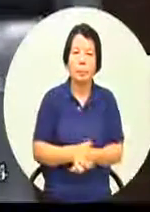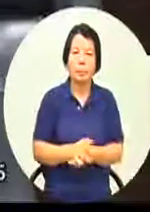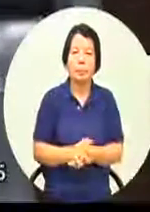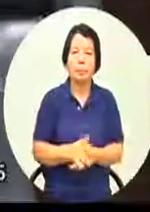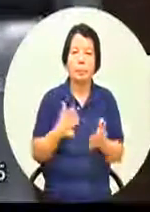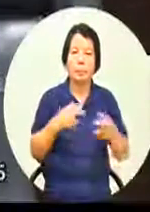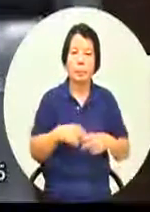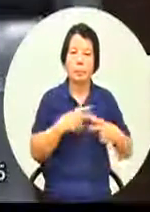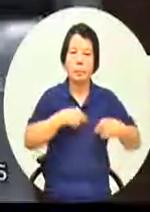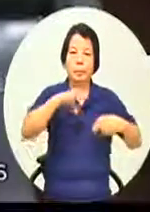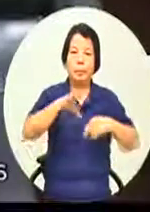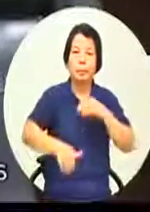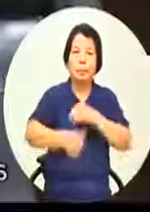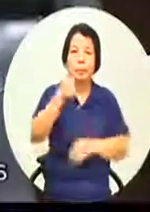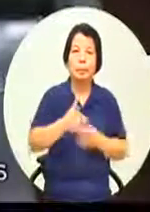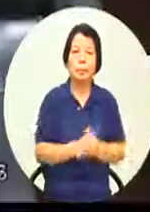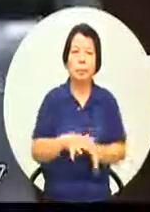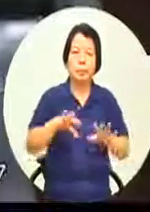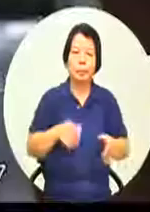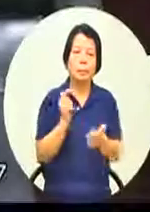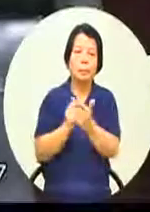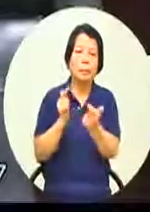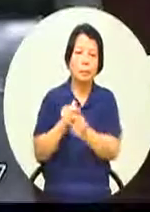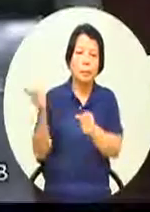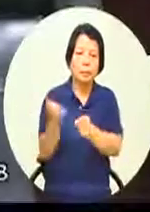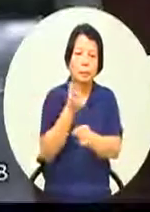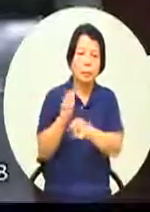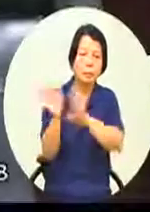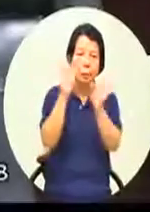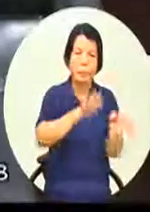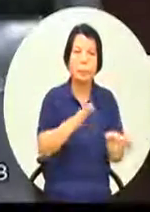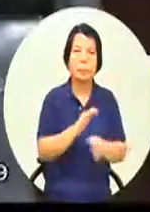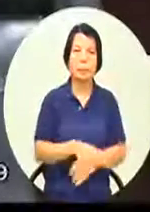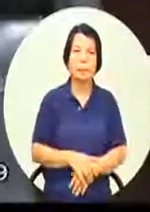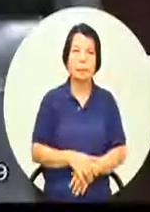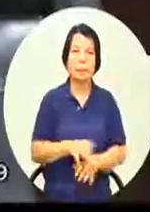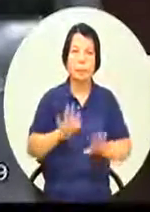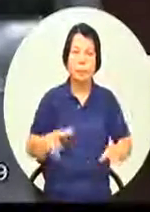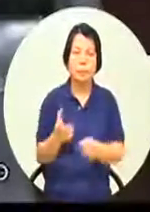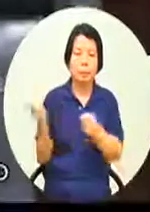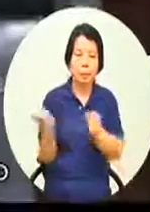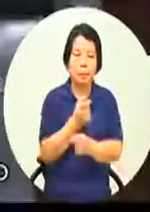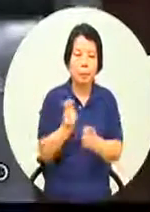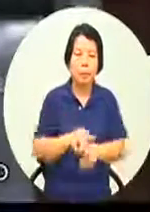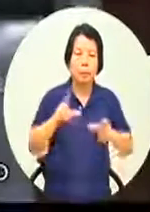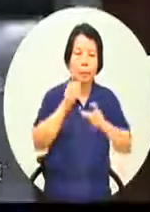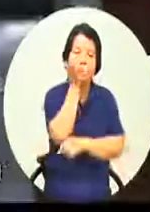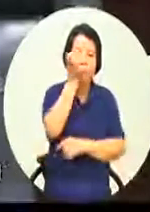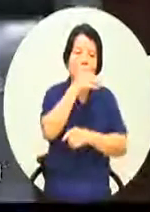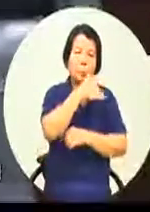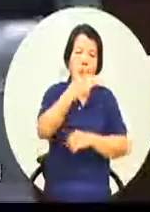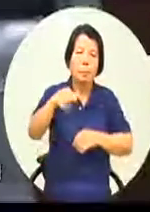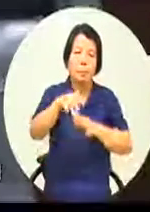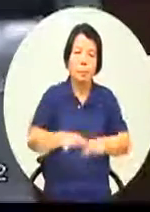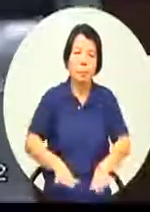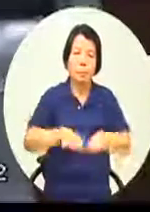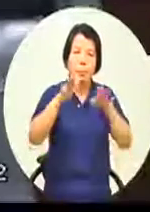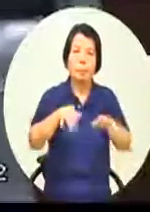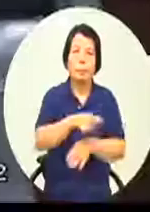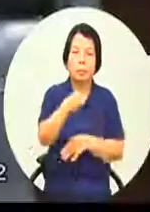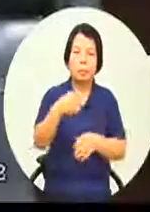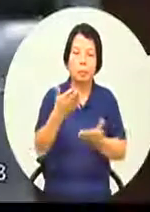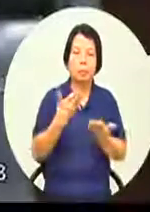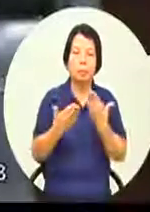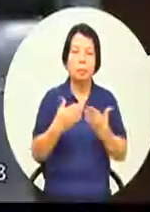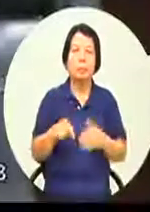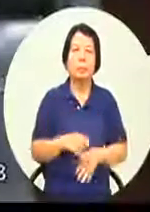长来谈说我们这一次因应风灾的状况。那其实我们这次风灾以大冈山地区来讲，淹水的地方我相信您都知道，